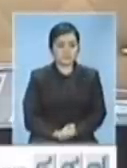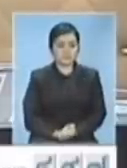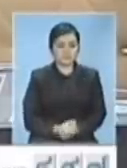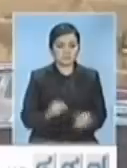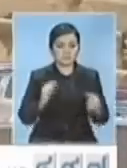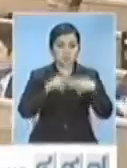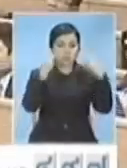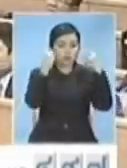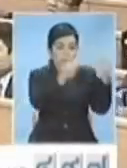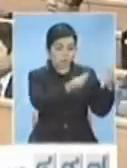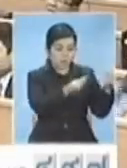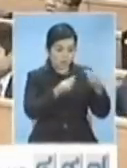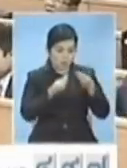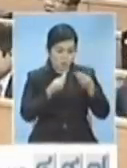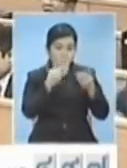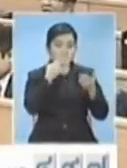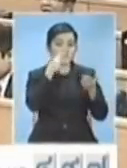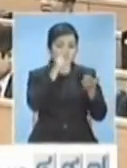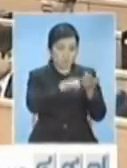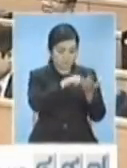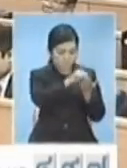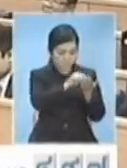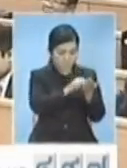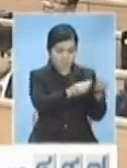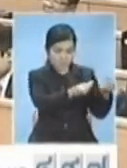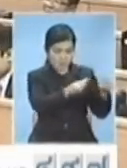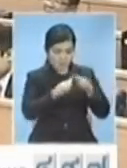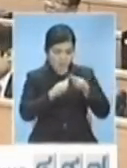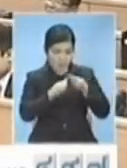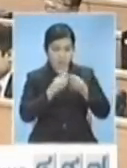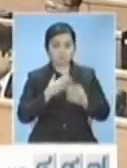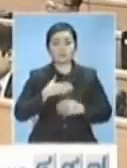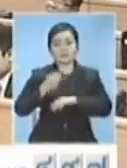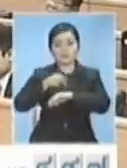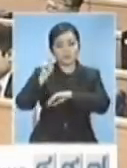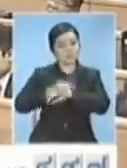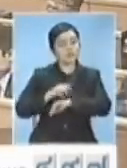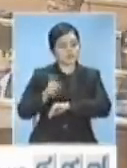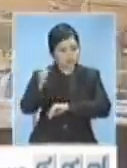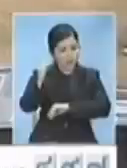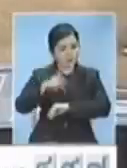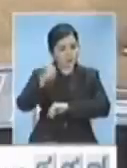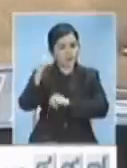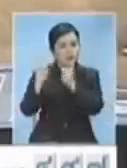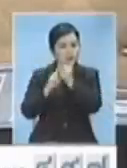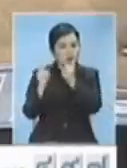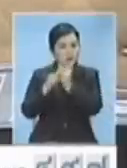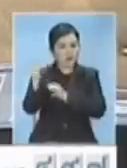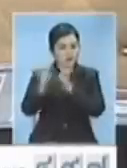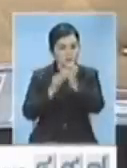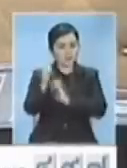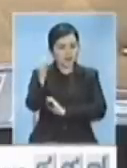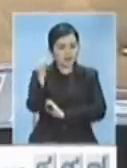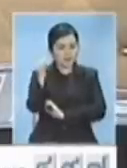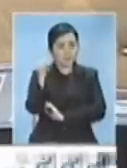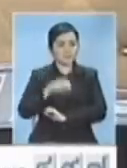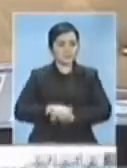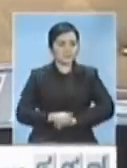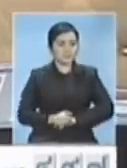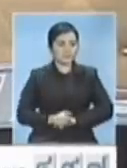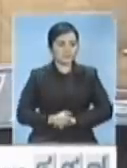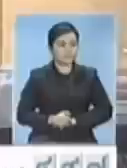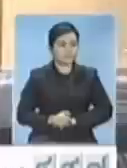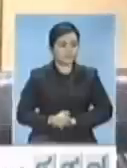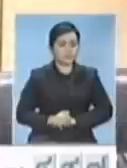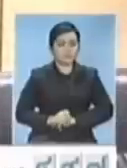ได้รับมอบหมายมาจากท่านนายกเป็นลายลักษณ์อักษรผมอนุญาตให้ท่านรองนายกตอบเชิญฮะ ท่านประธ